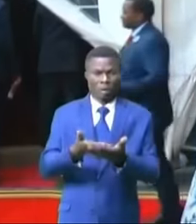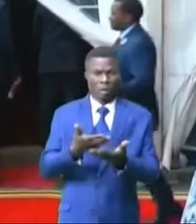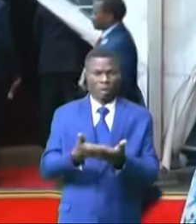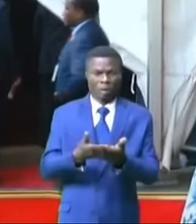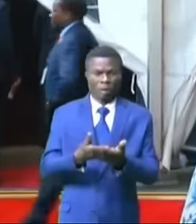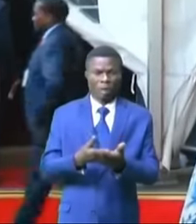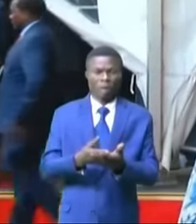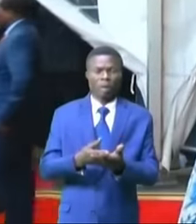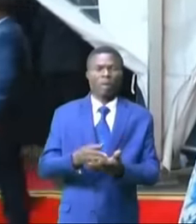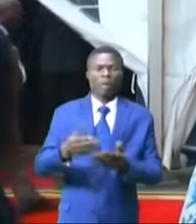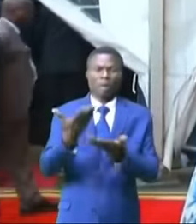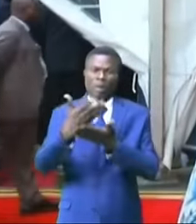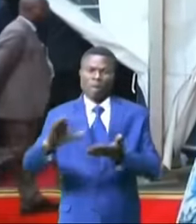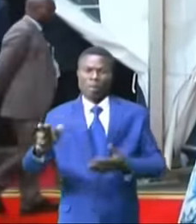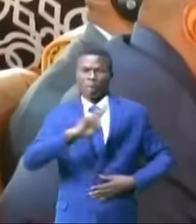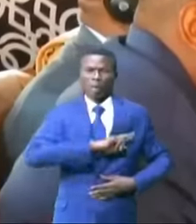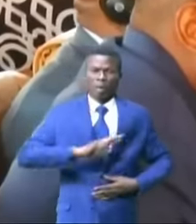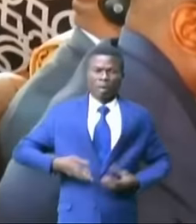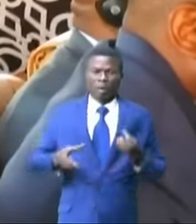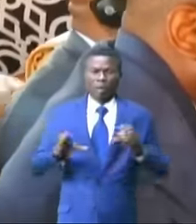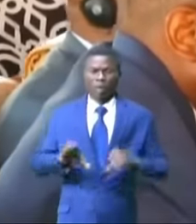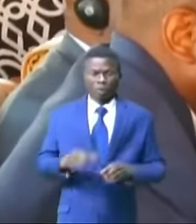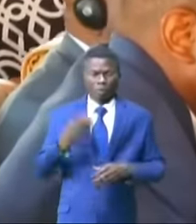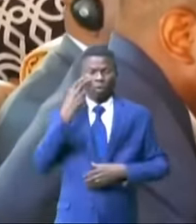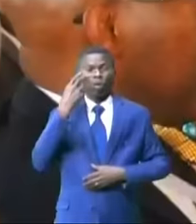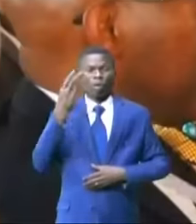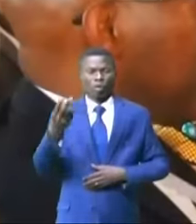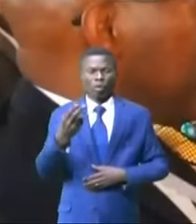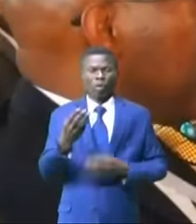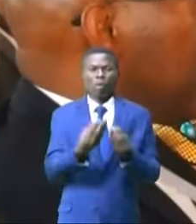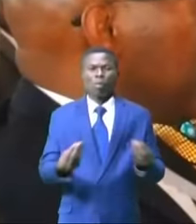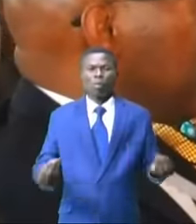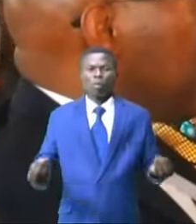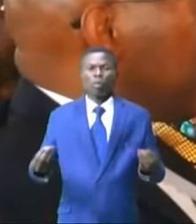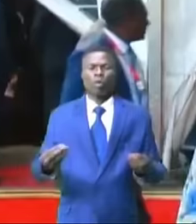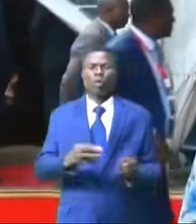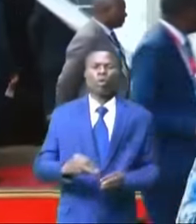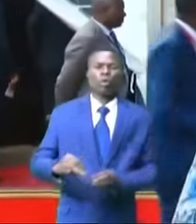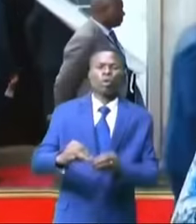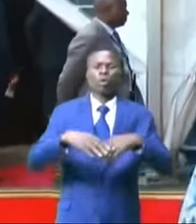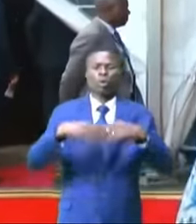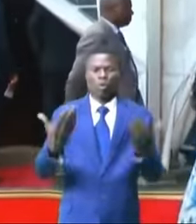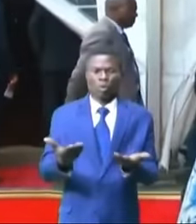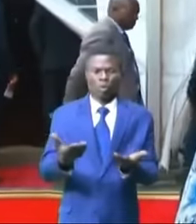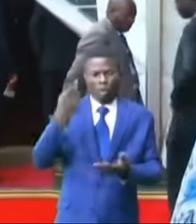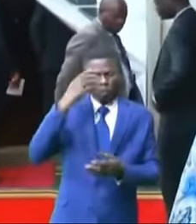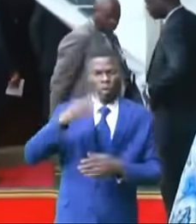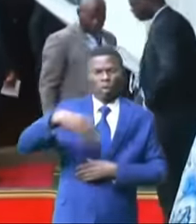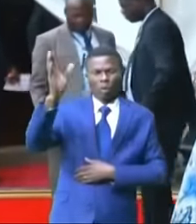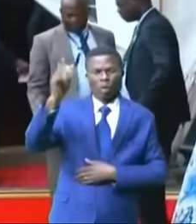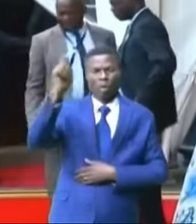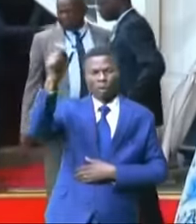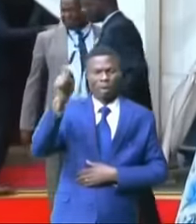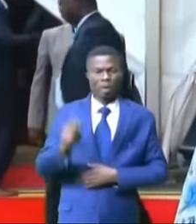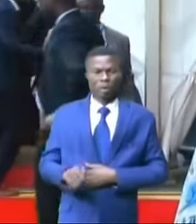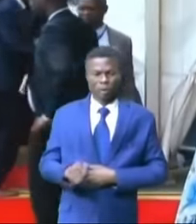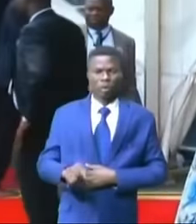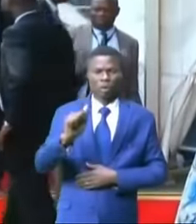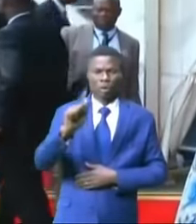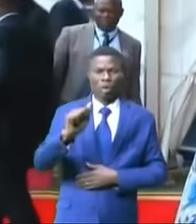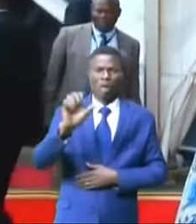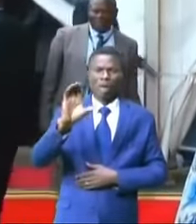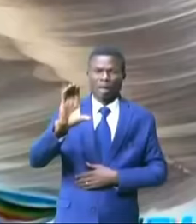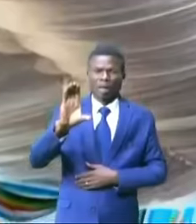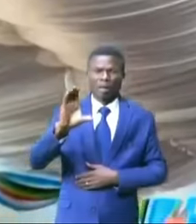fait partie de la République démocratique du Congo, pour voir justement les modalités pratiques du retrait et déploiement de la force de